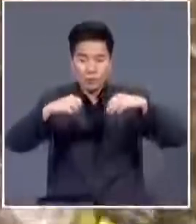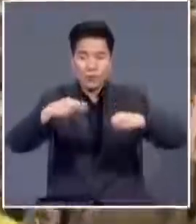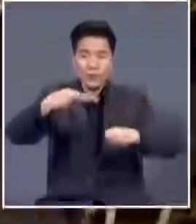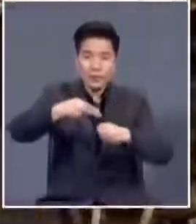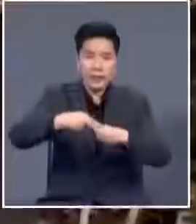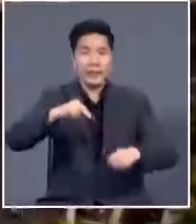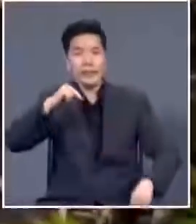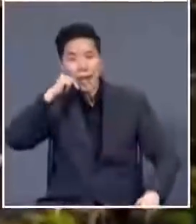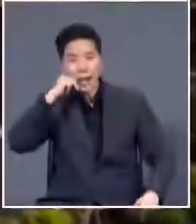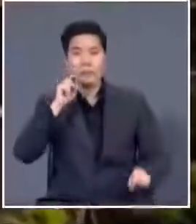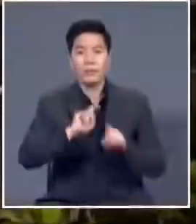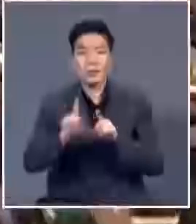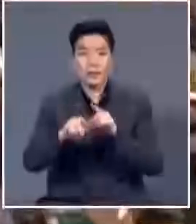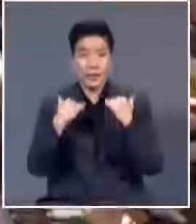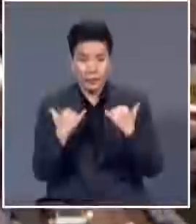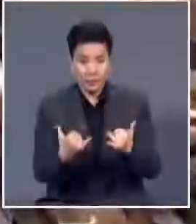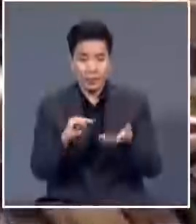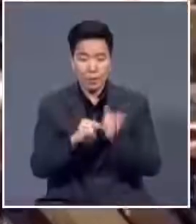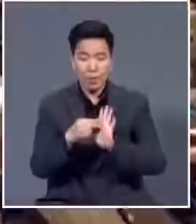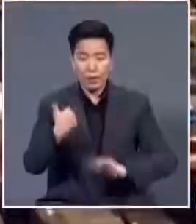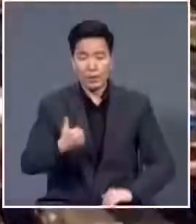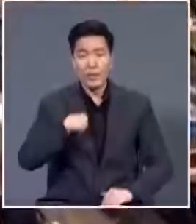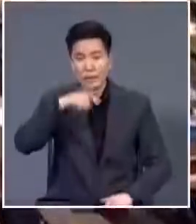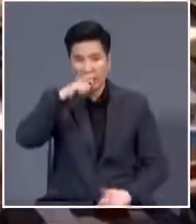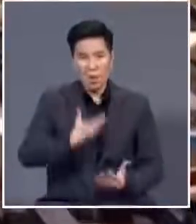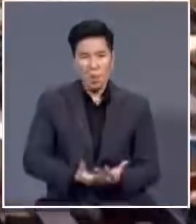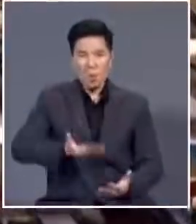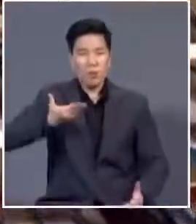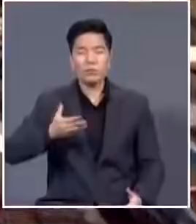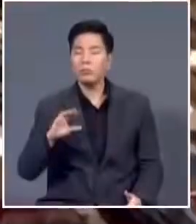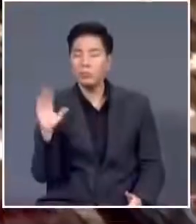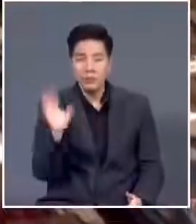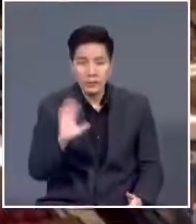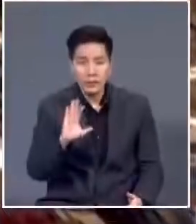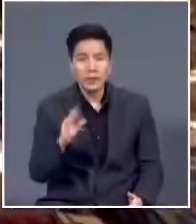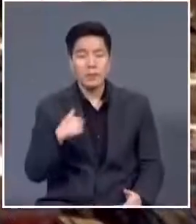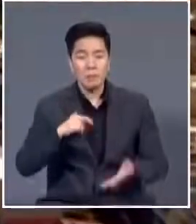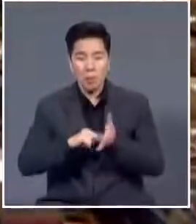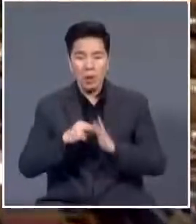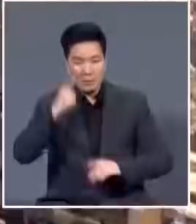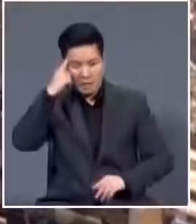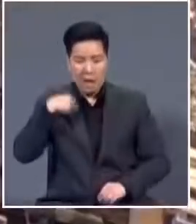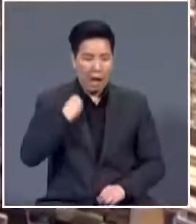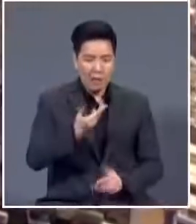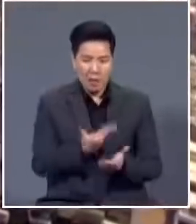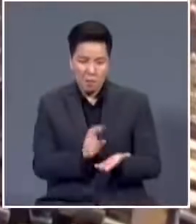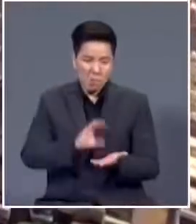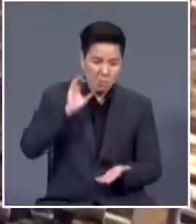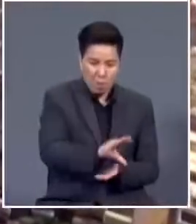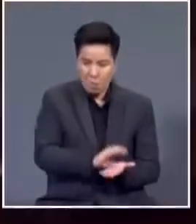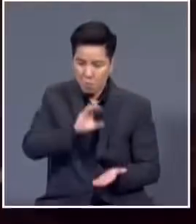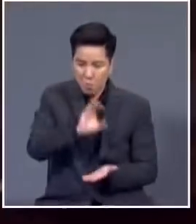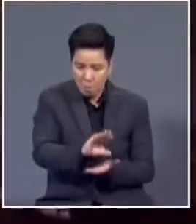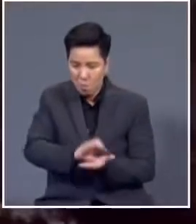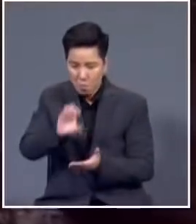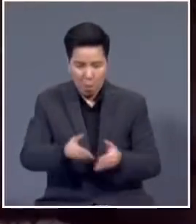ป็นต้นอย่างไรก็ตามประเทศของเรานั้นไม่ได้ร่ำรวยมากนักนะจนสามารถจะเนรมิตหรือลงทุนทุกอย่างได้ตามที่เ